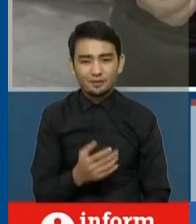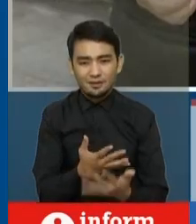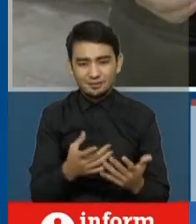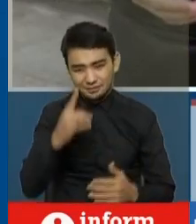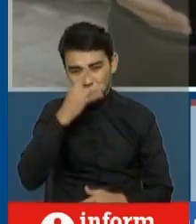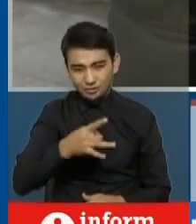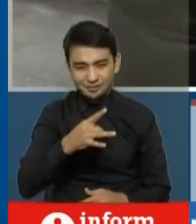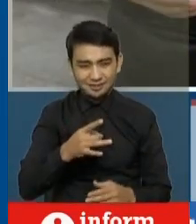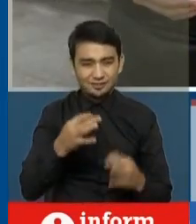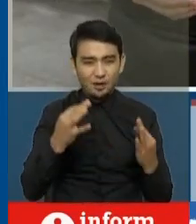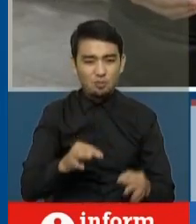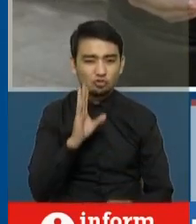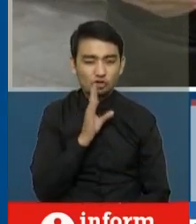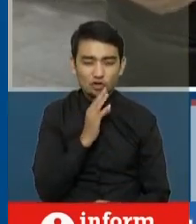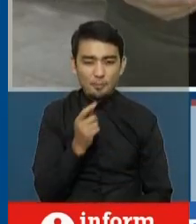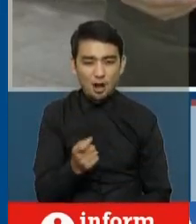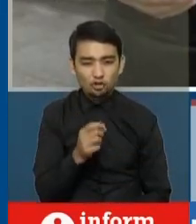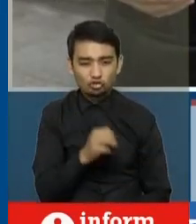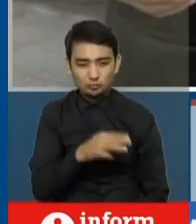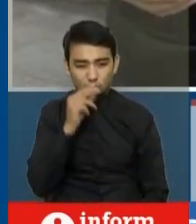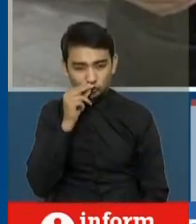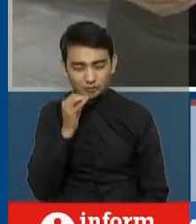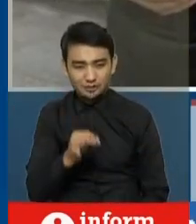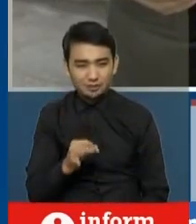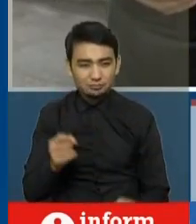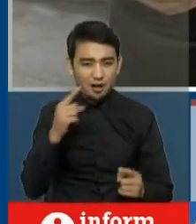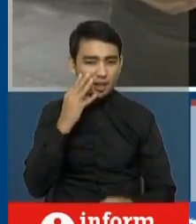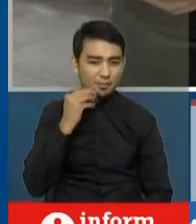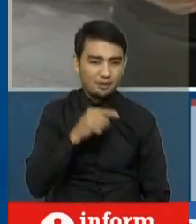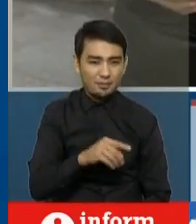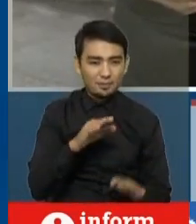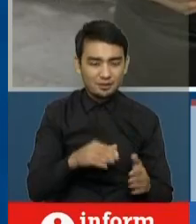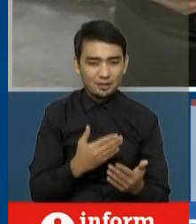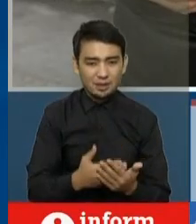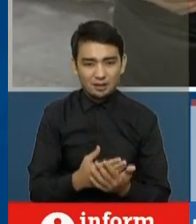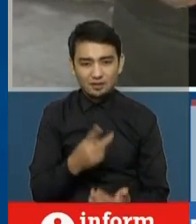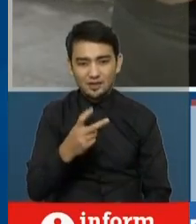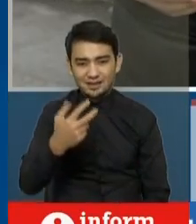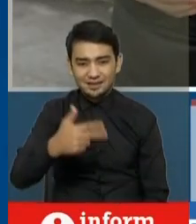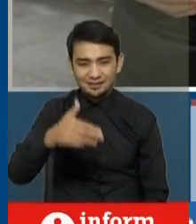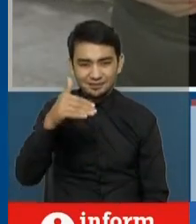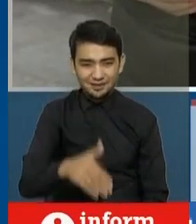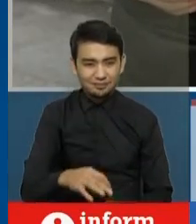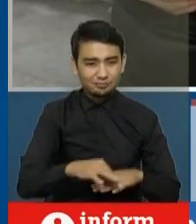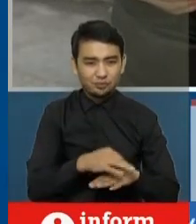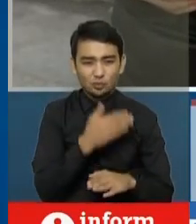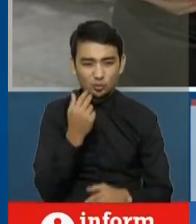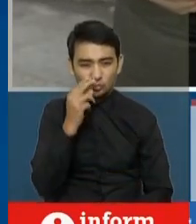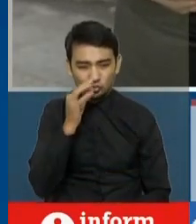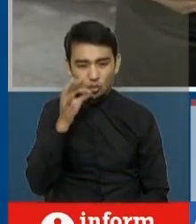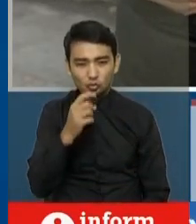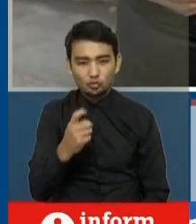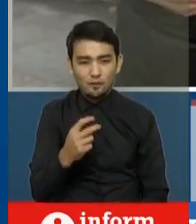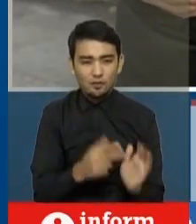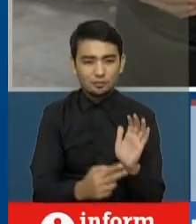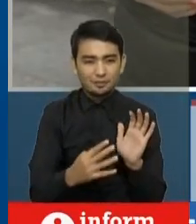страны свободных женщин меньше, чем мужчин, то исключением стал Алматы. Там почти на 230 тысяч незамужних приходится